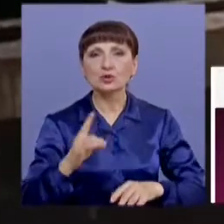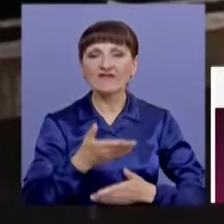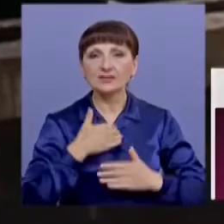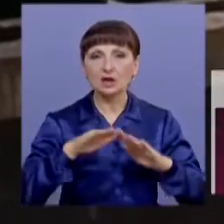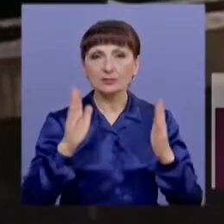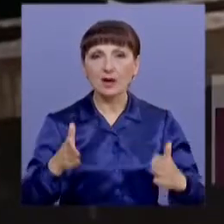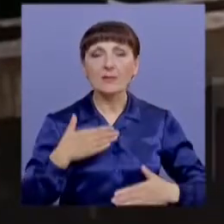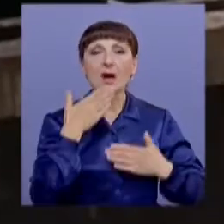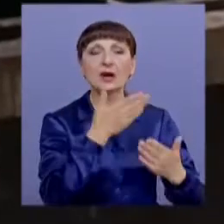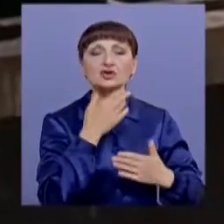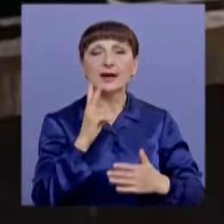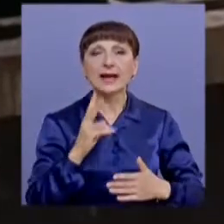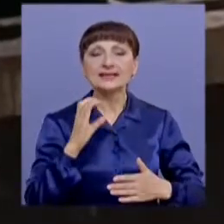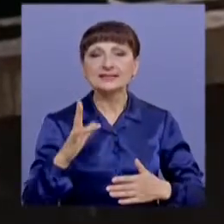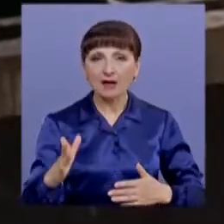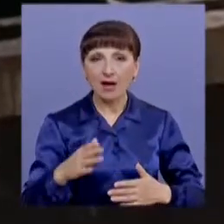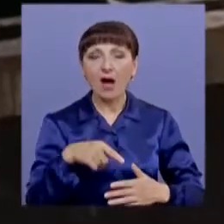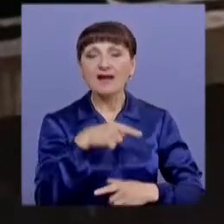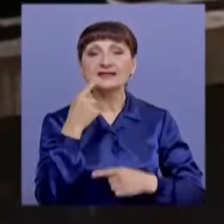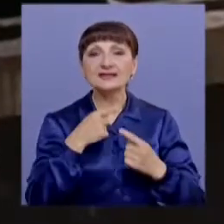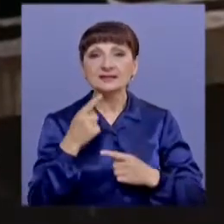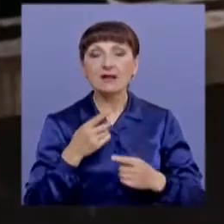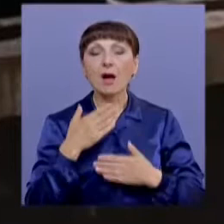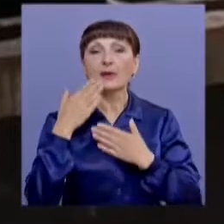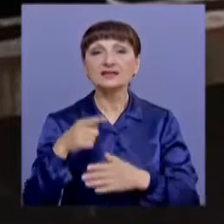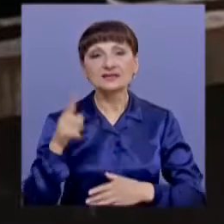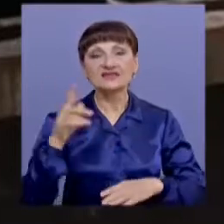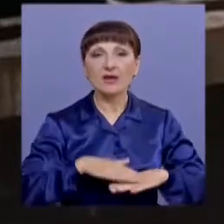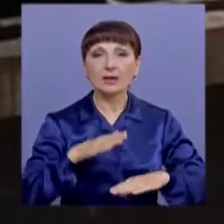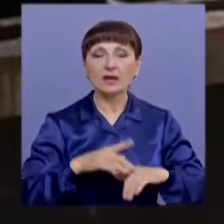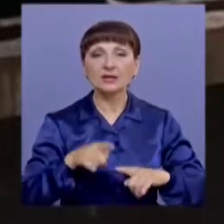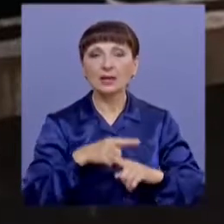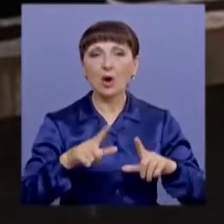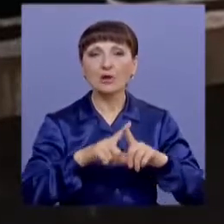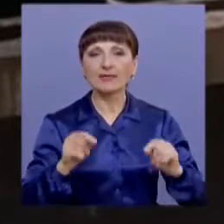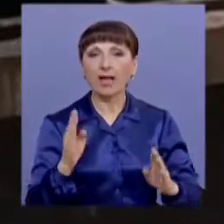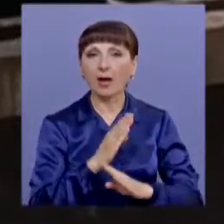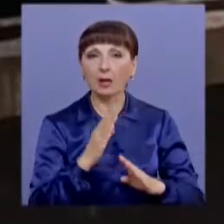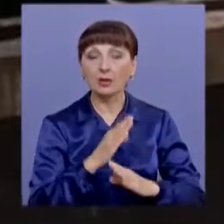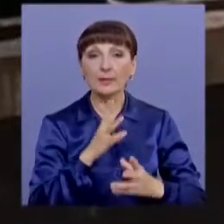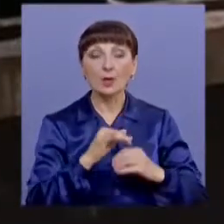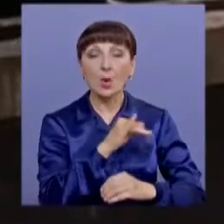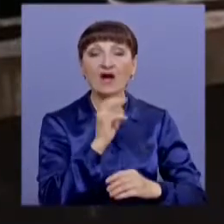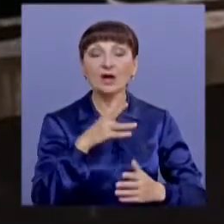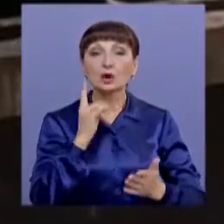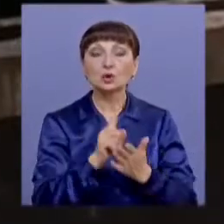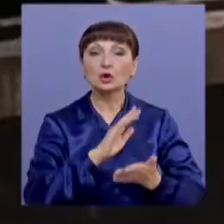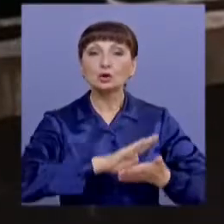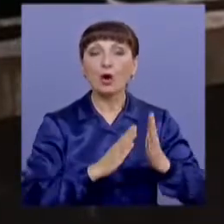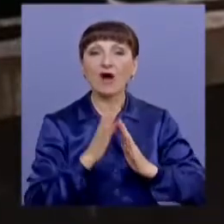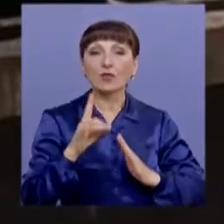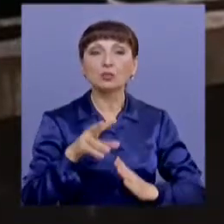баки. Мы обращались в КСК и СЭС. Они нам сказали, обратитесь в Акимат или в отдел экологии. По идее, у этих кафе должен быть договор